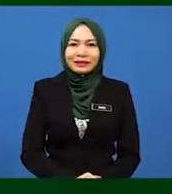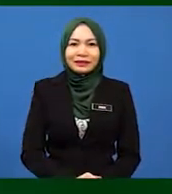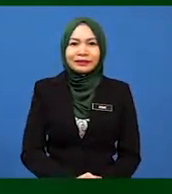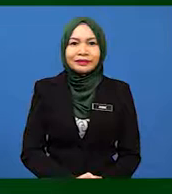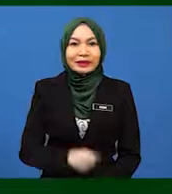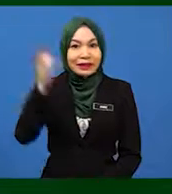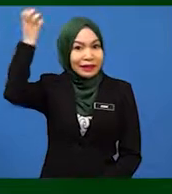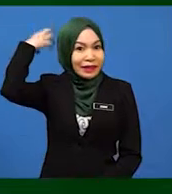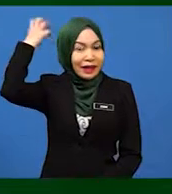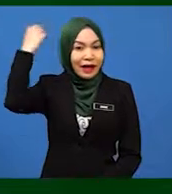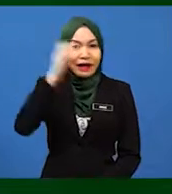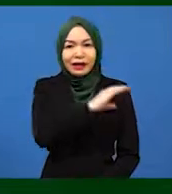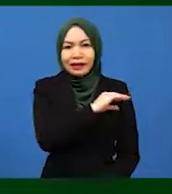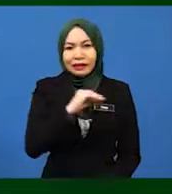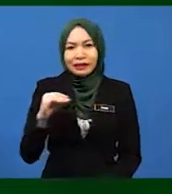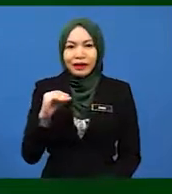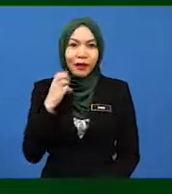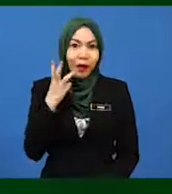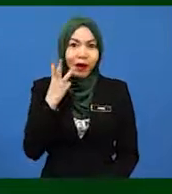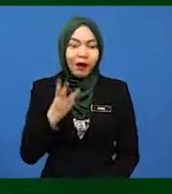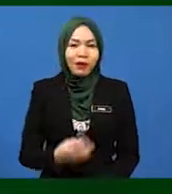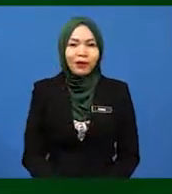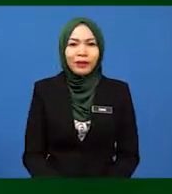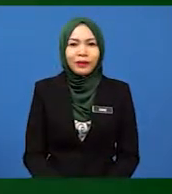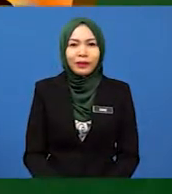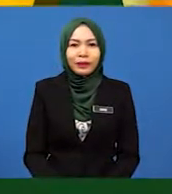sedar dan teruja.